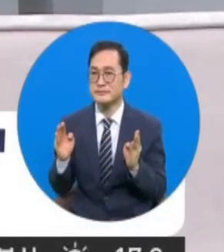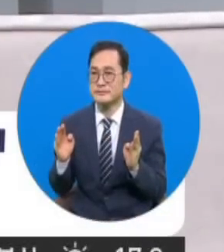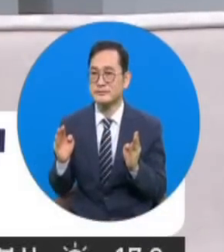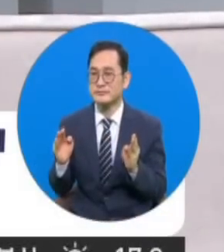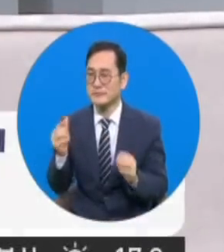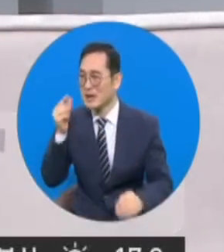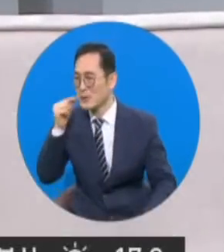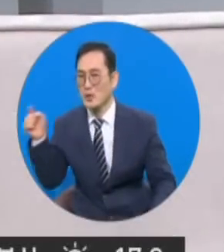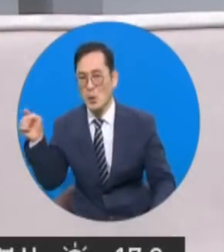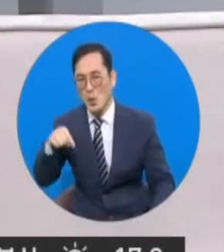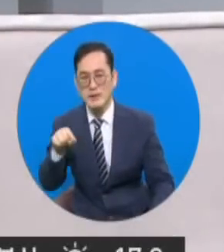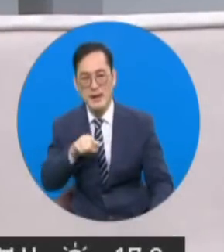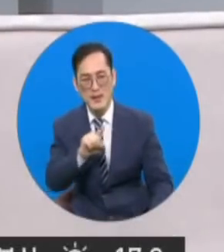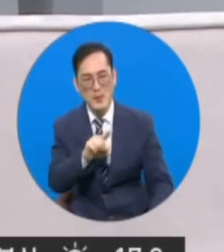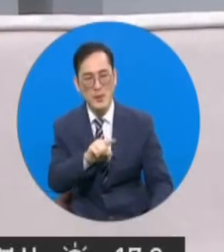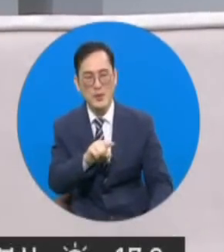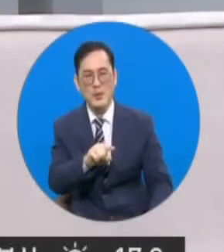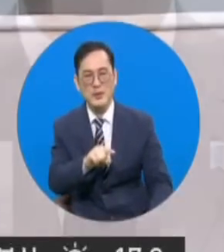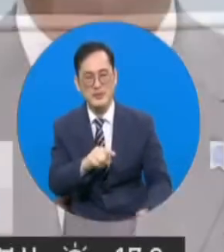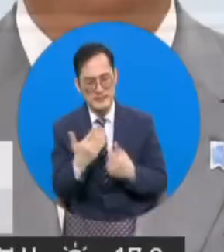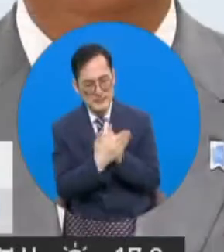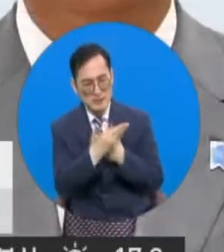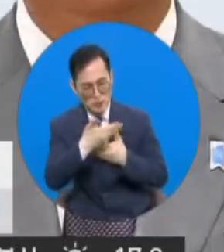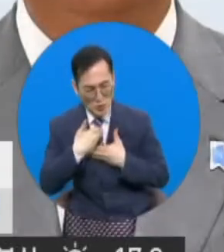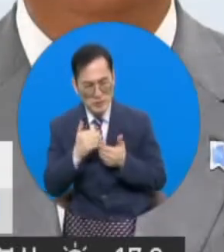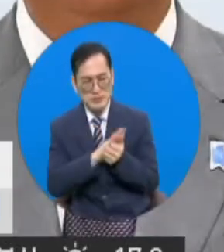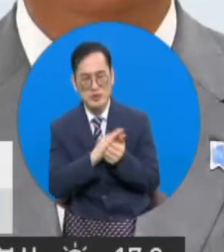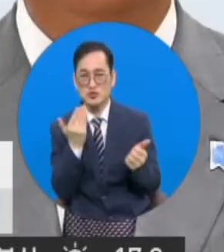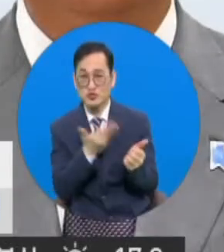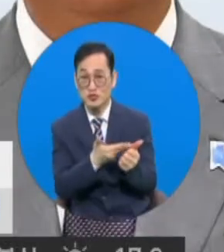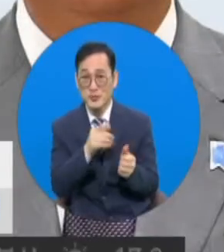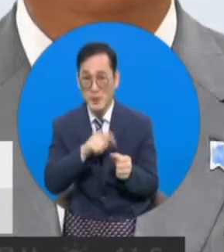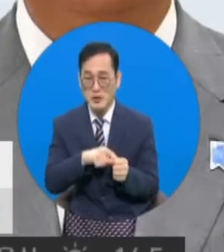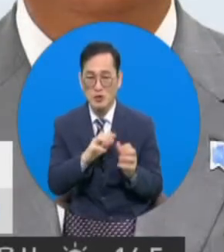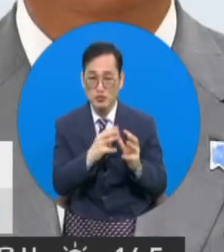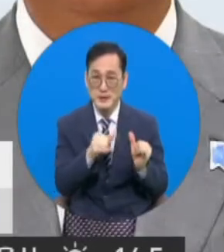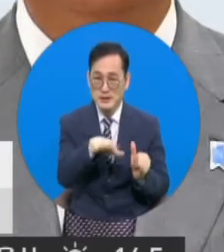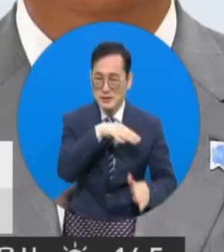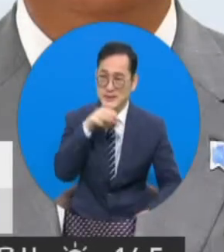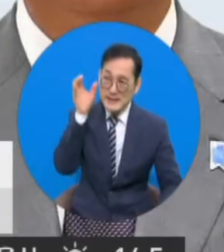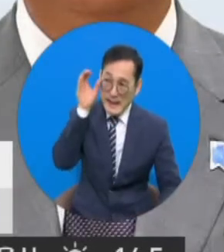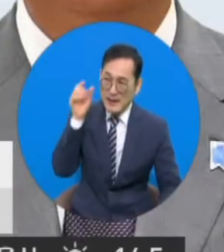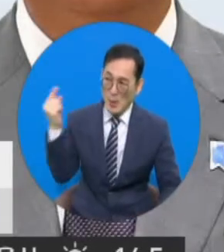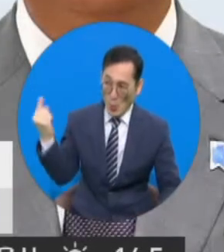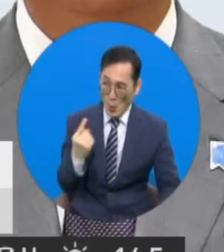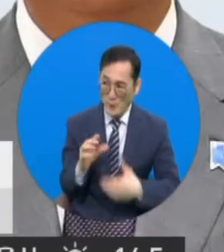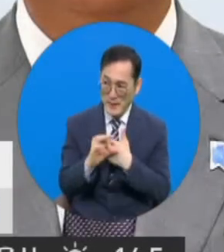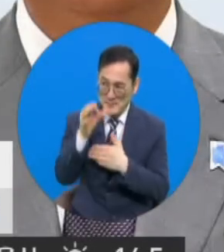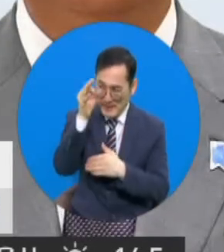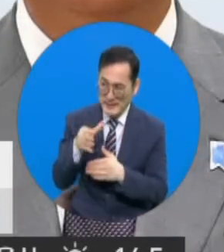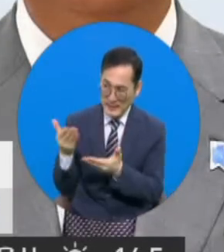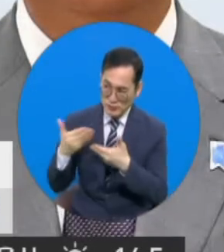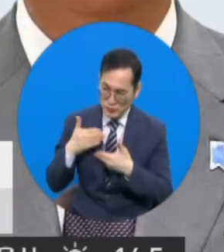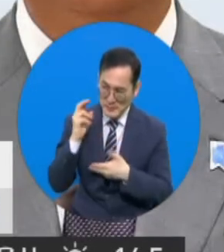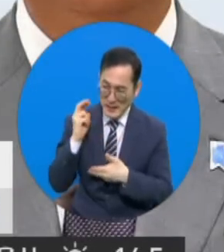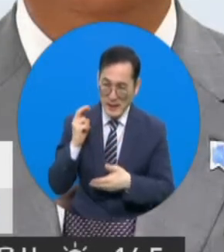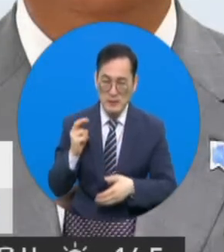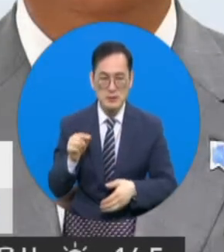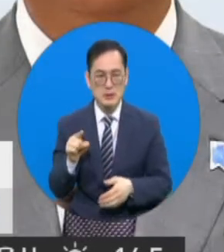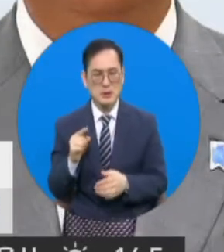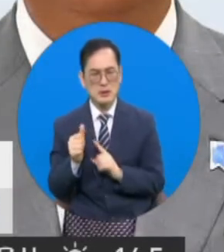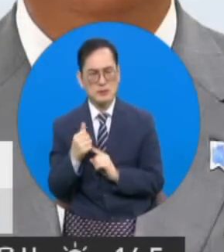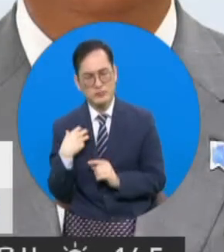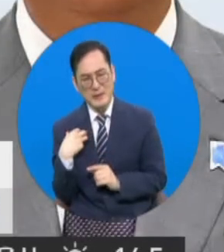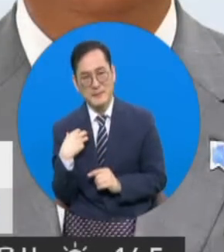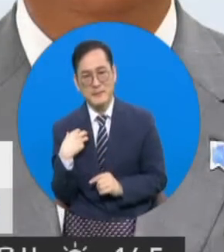일본도 우리한테 올 때 뭔가 선물을 가지고 오겠지라는 국민적 기대도 있고 여론이 있잖아요 그러니까 당연히 기시대 총리는 압박감이 있죠